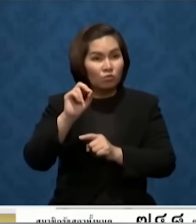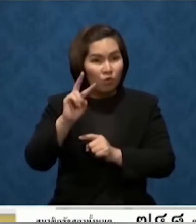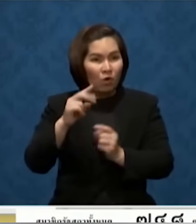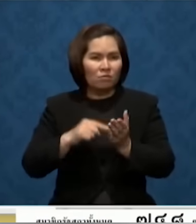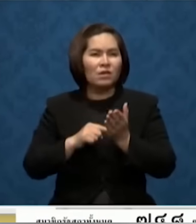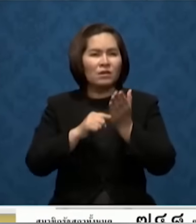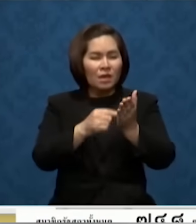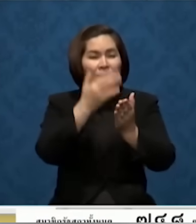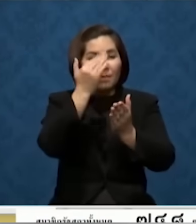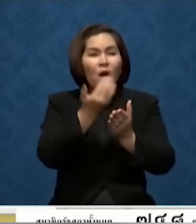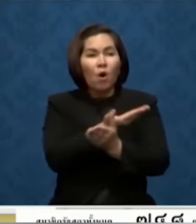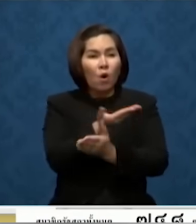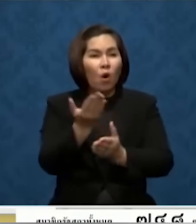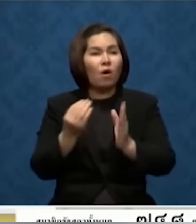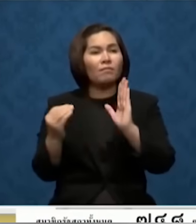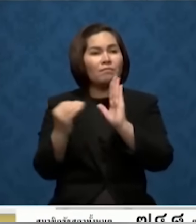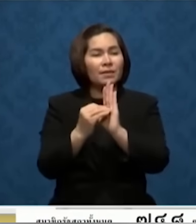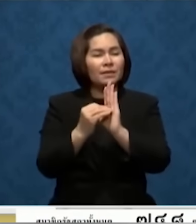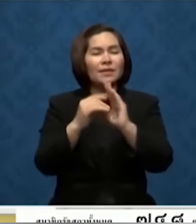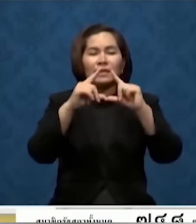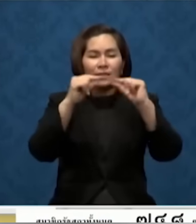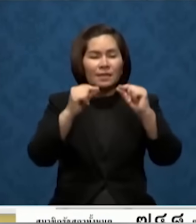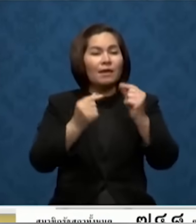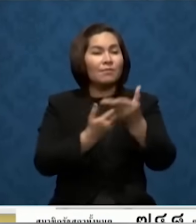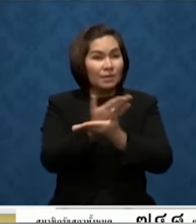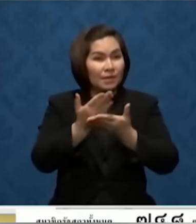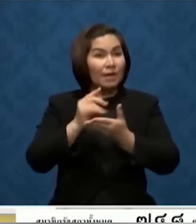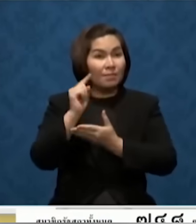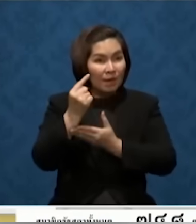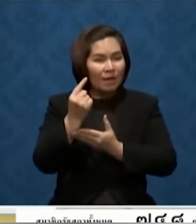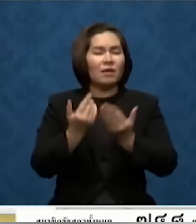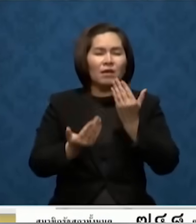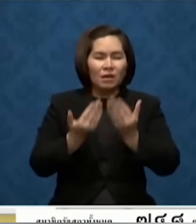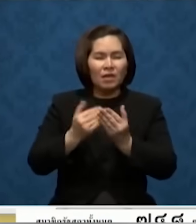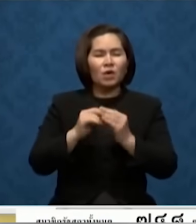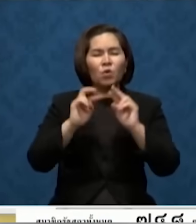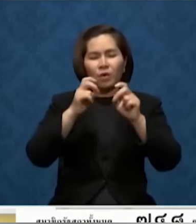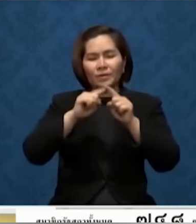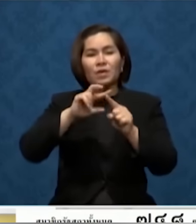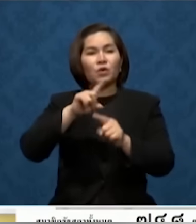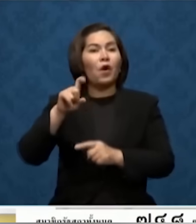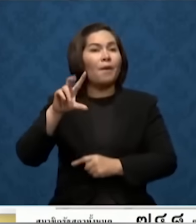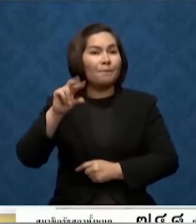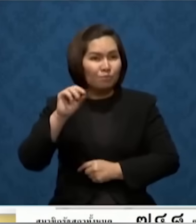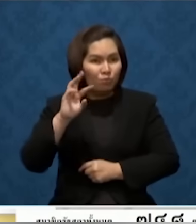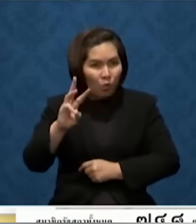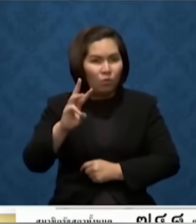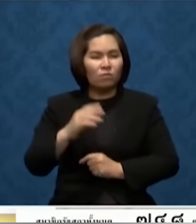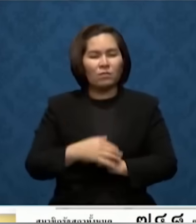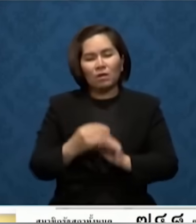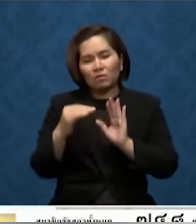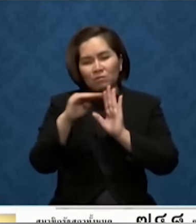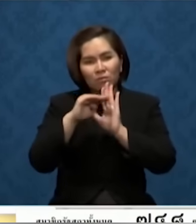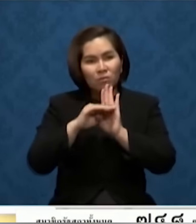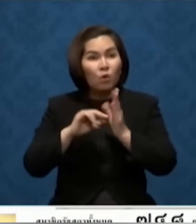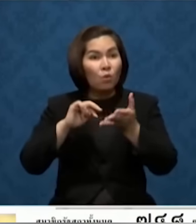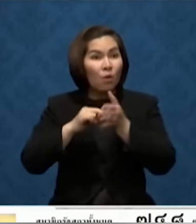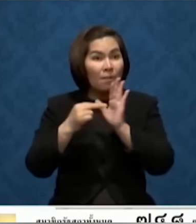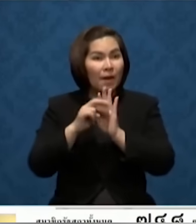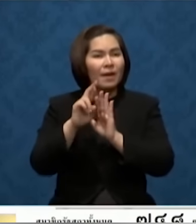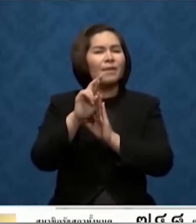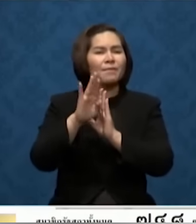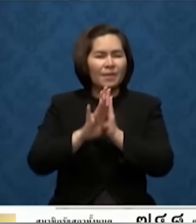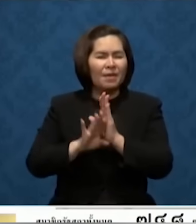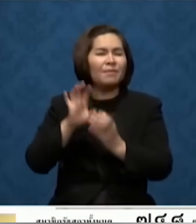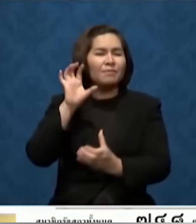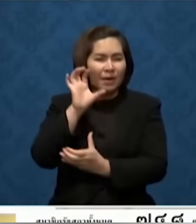ให้มียัตติในการพิจารณาเรื่องนี้หรือข้อ136มันคือข้อบังคับที่ชอบด้วย